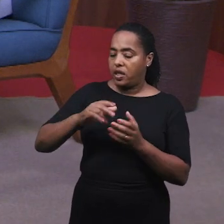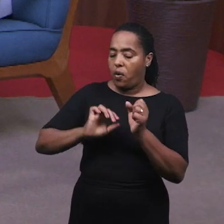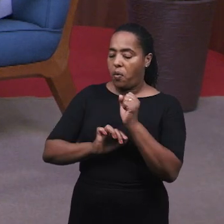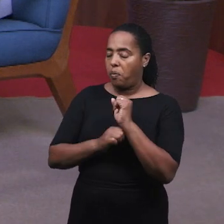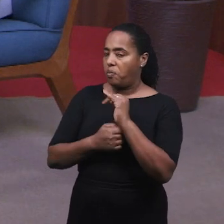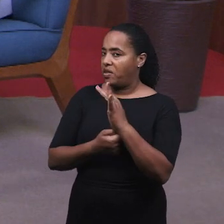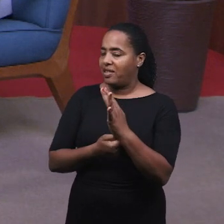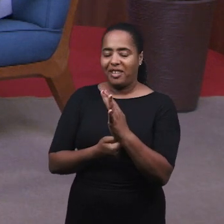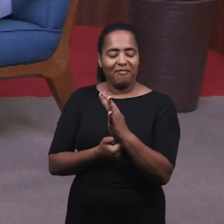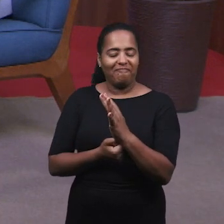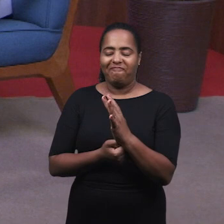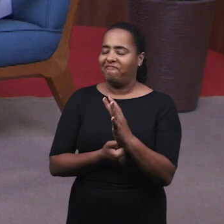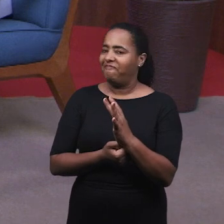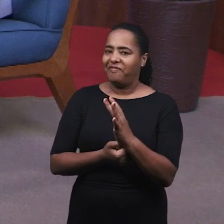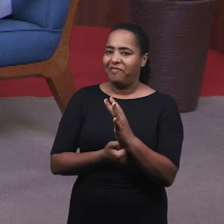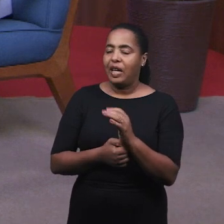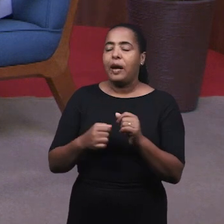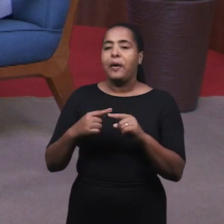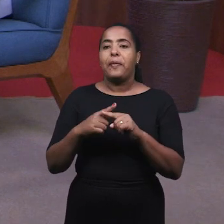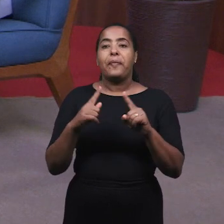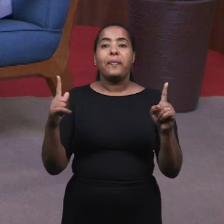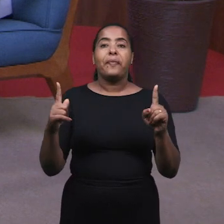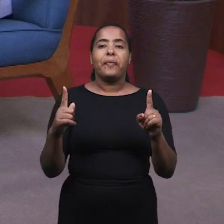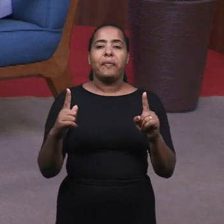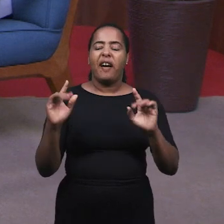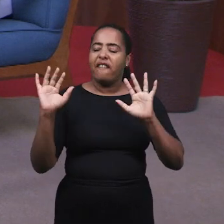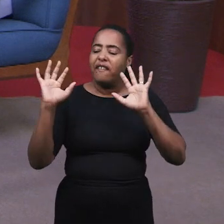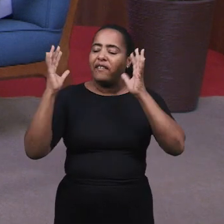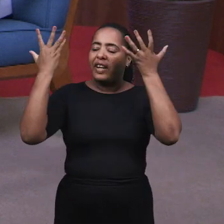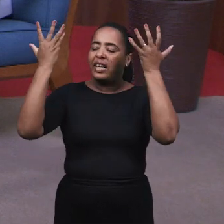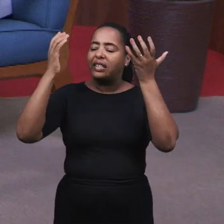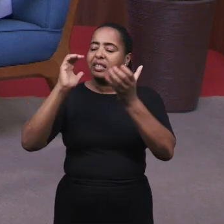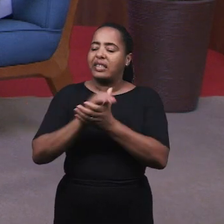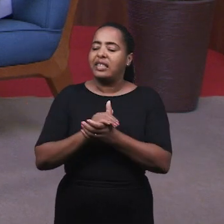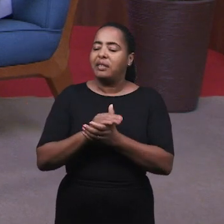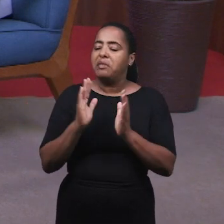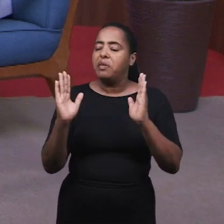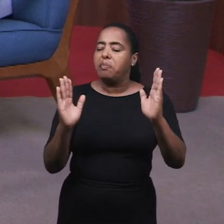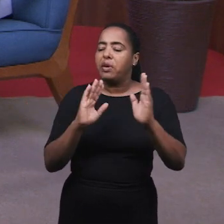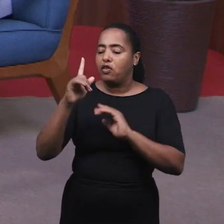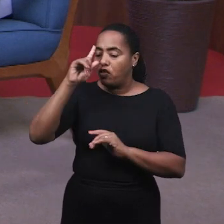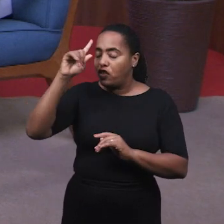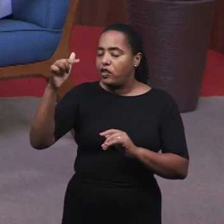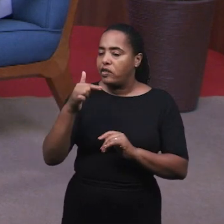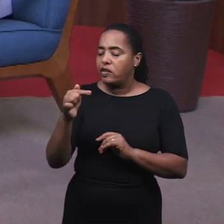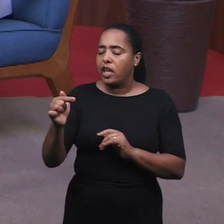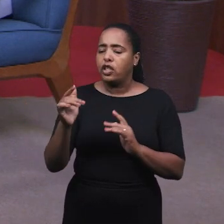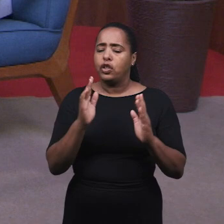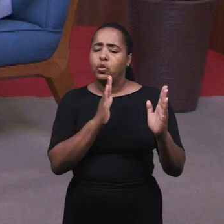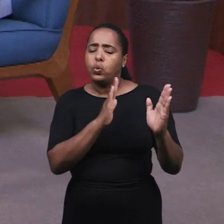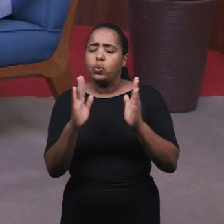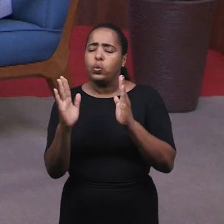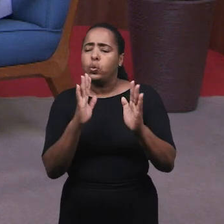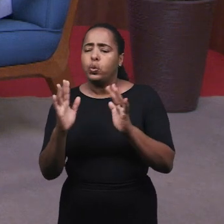révélation. Les noces se passaient 7 jours. Pendant tous ces jours, son épouse pleurait.